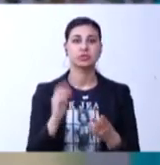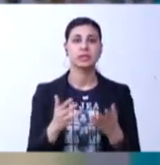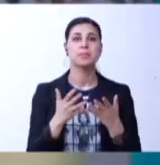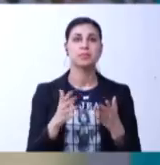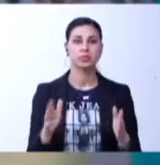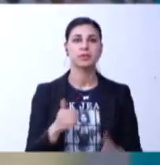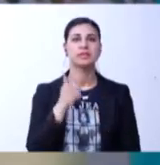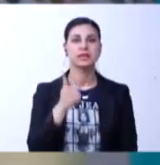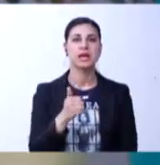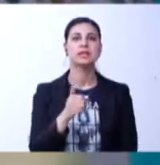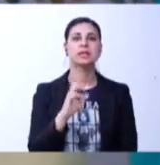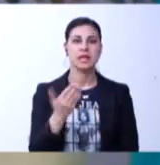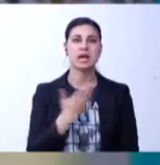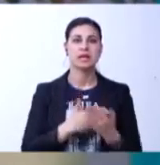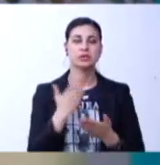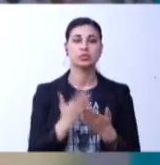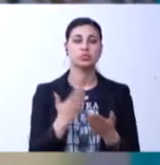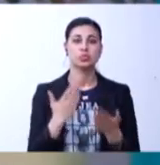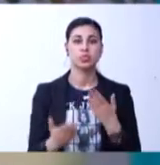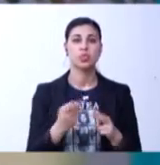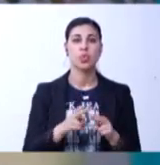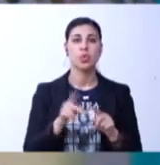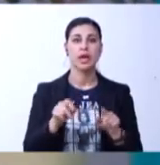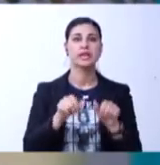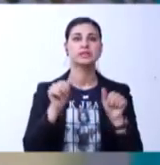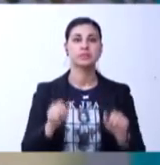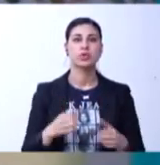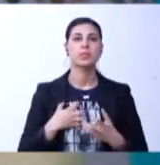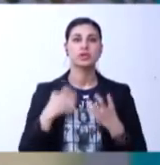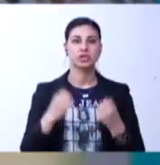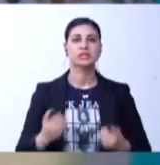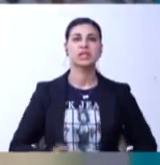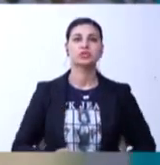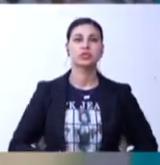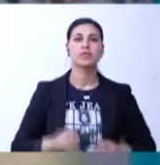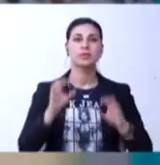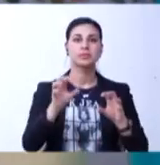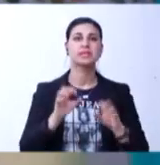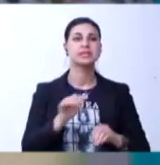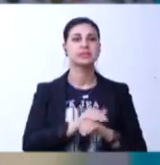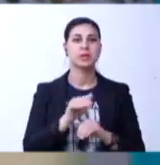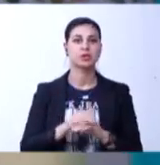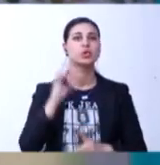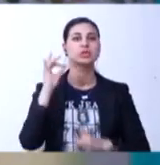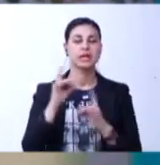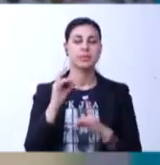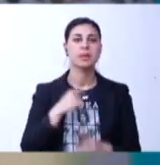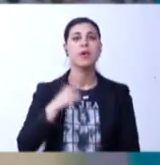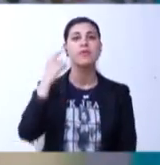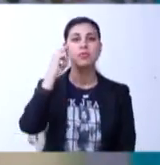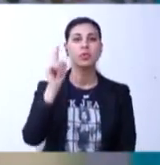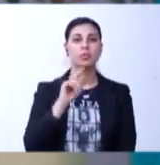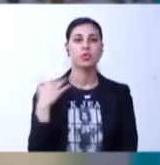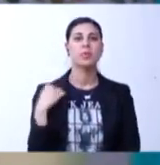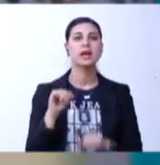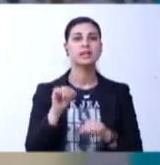უმეტეს კარგია და გასახარი, თუ ეს ფორმა ჯანსაღი ცხოვრების წესის ფაქტორს ეხმიანება. ვფიქრობ, რომ თანადგომა და